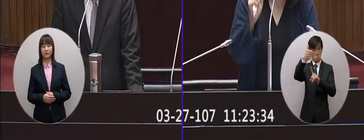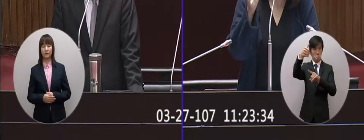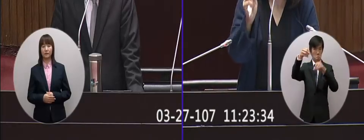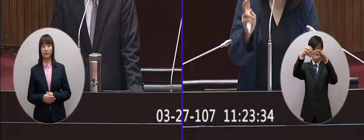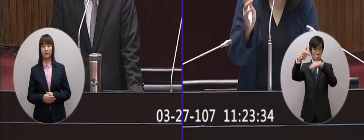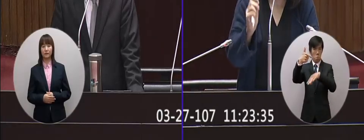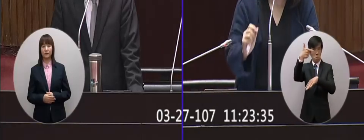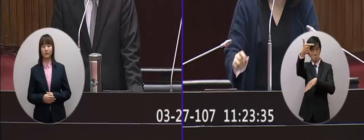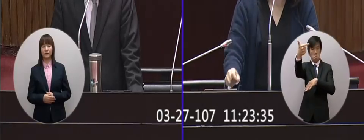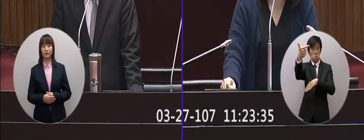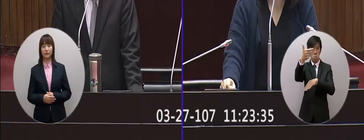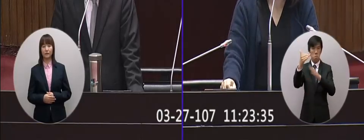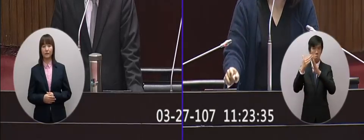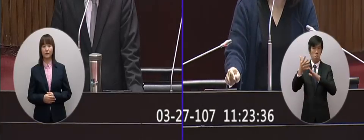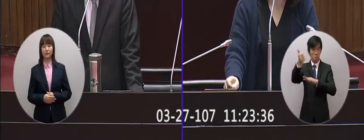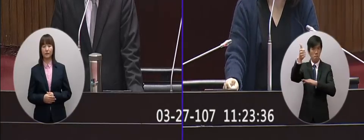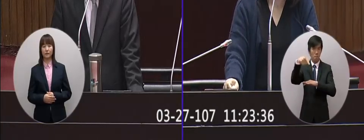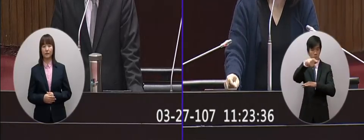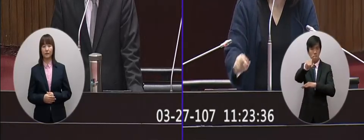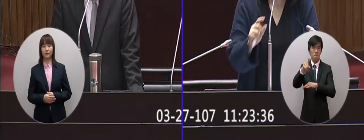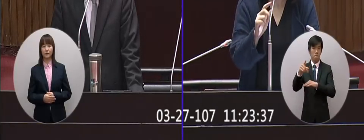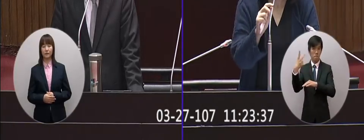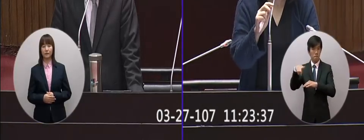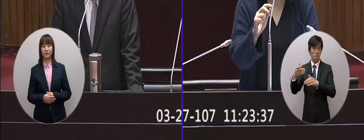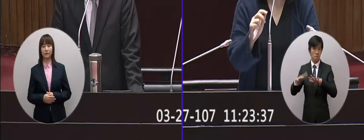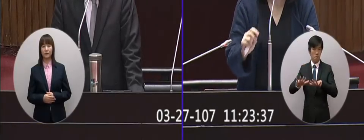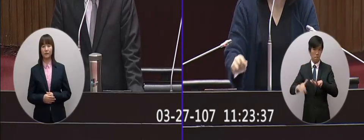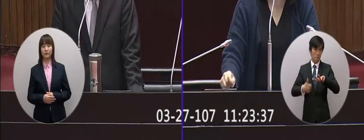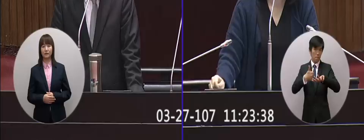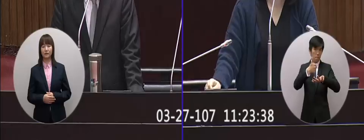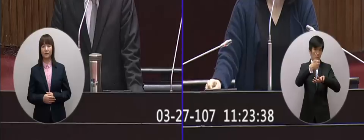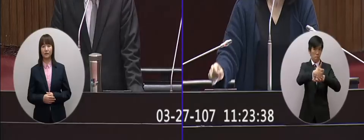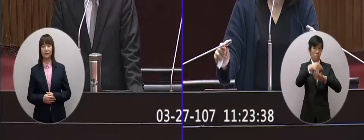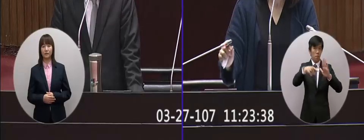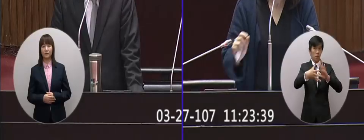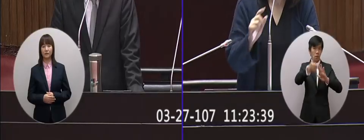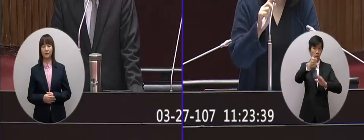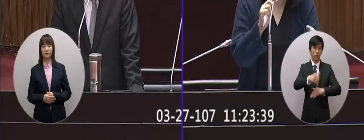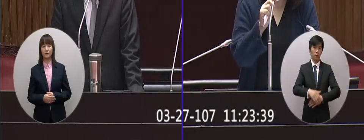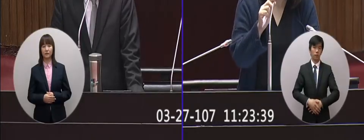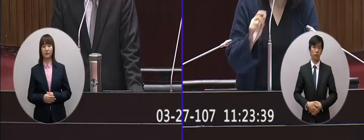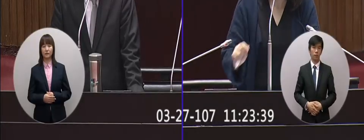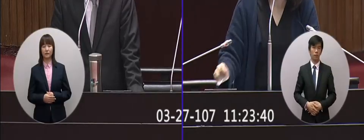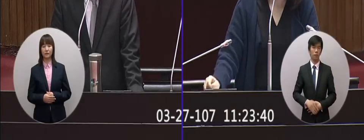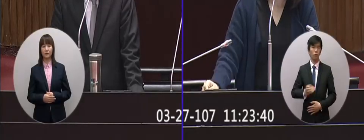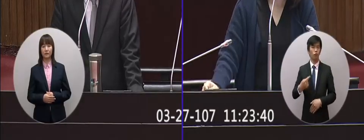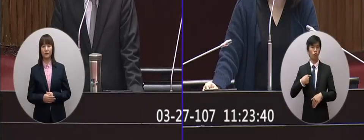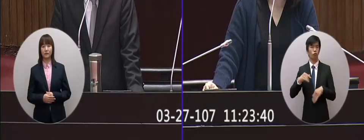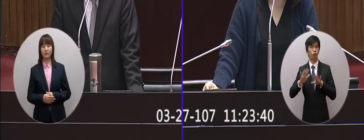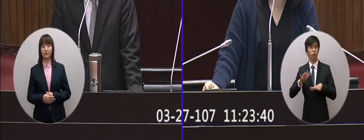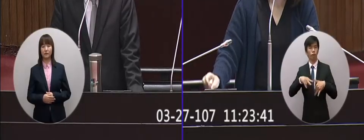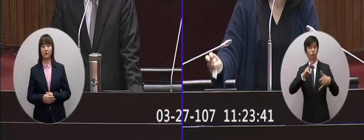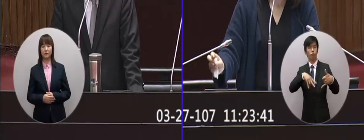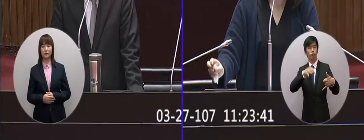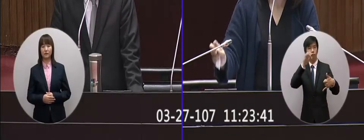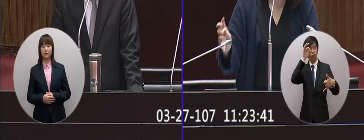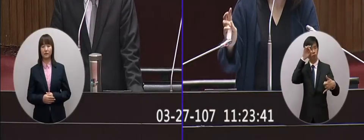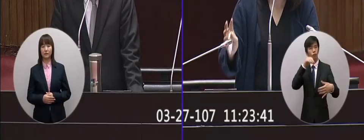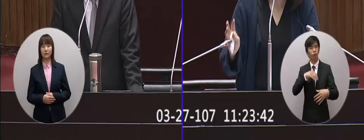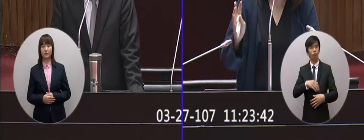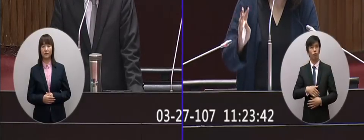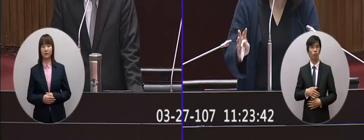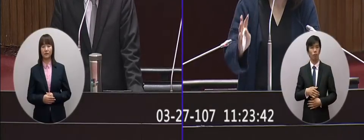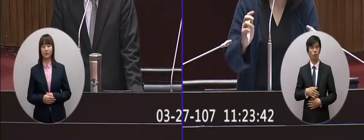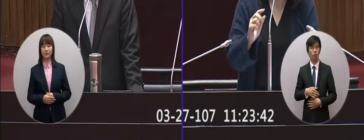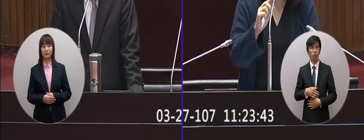美名，你带着这样的光环北上。可是目前本席尚没有看到，就是说院